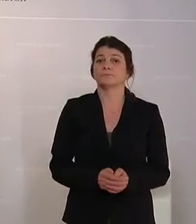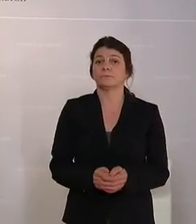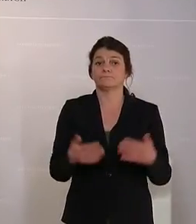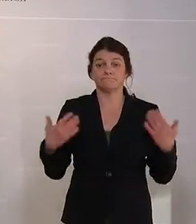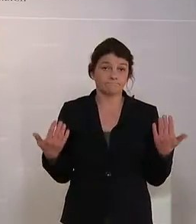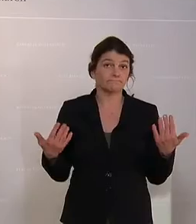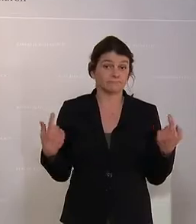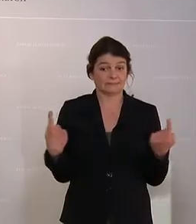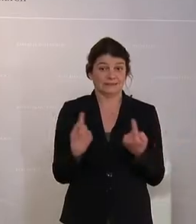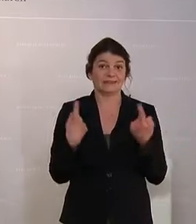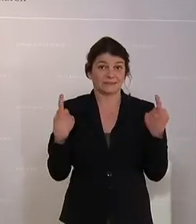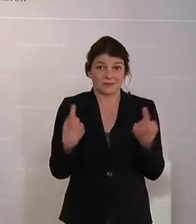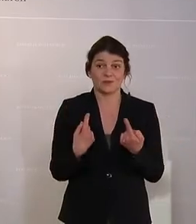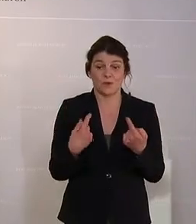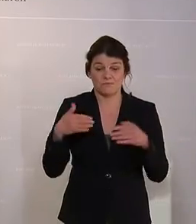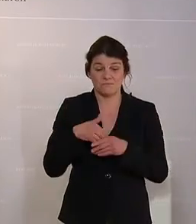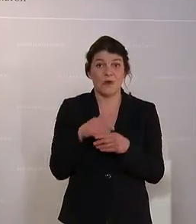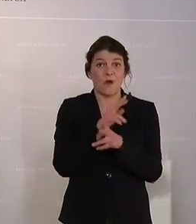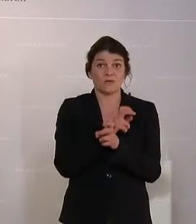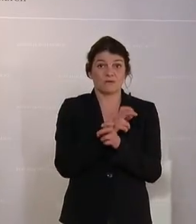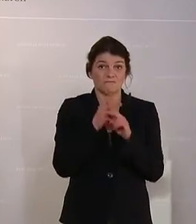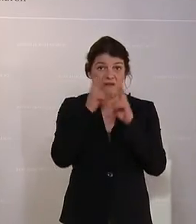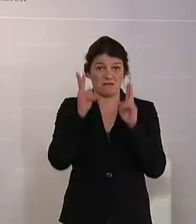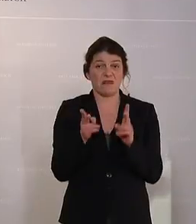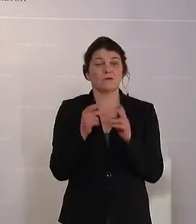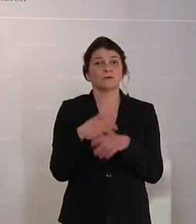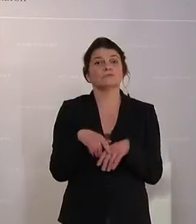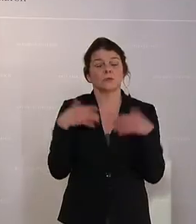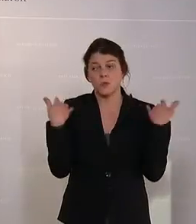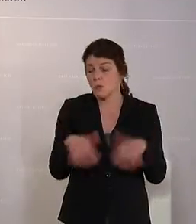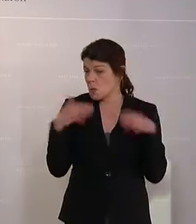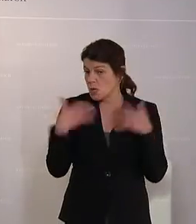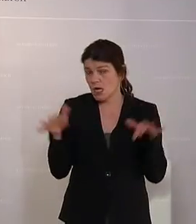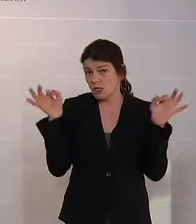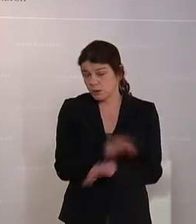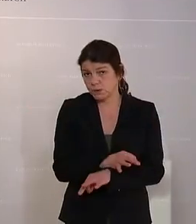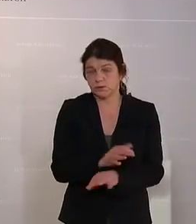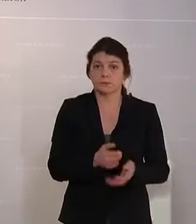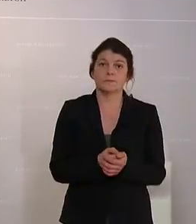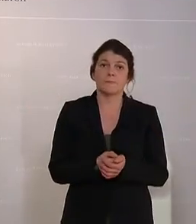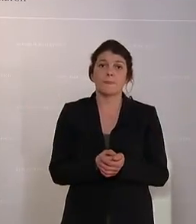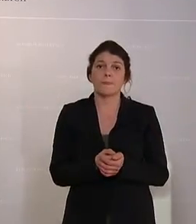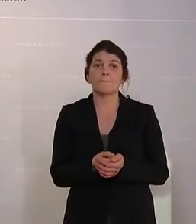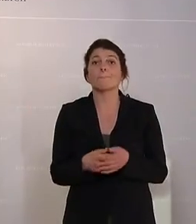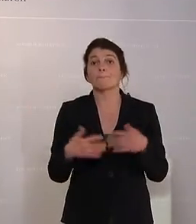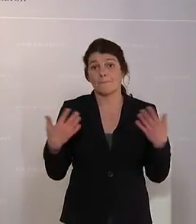Die Situation in den österreichischen Spitälern ist dramatisch. Wir haben